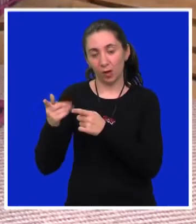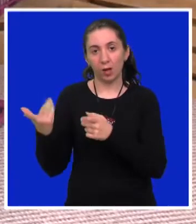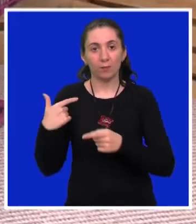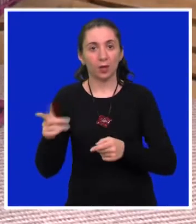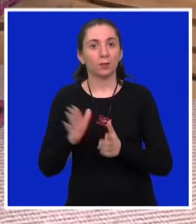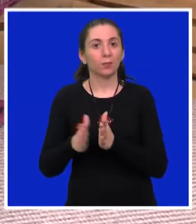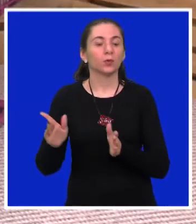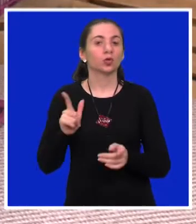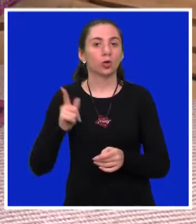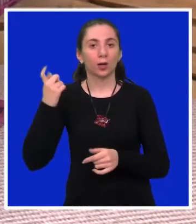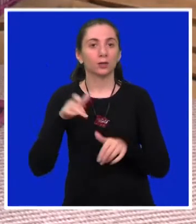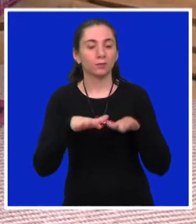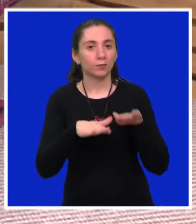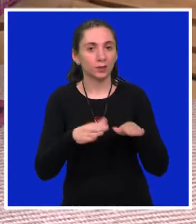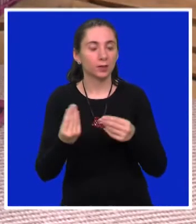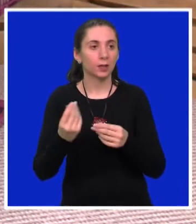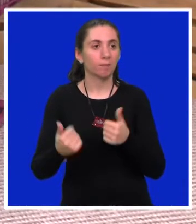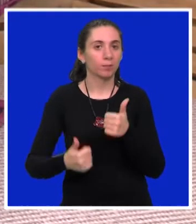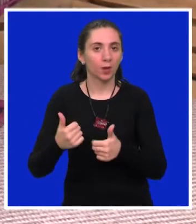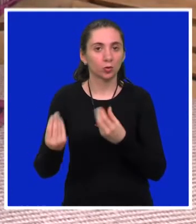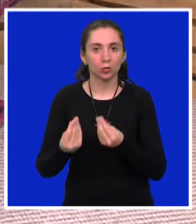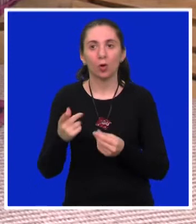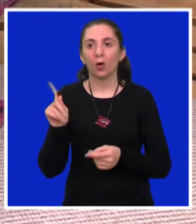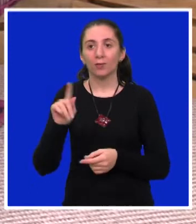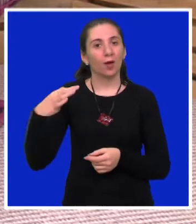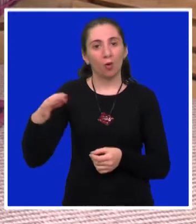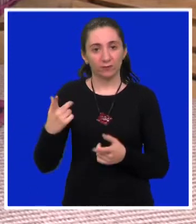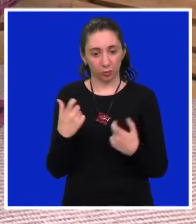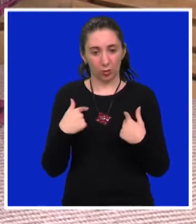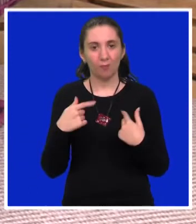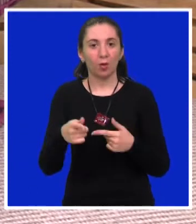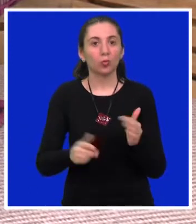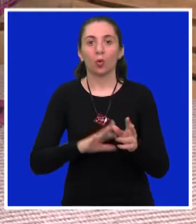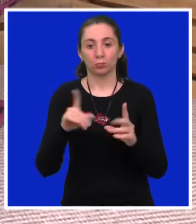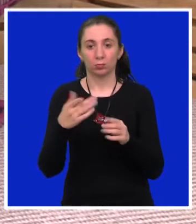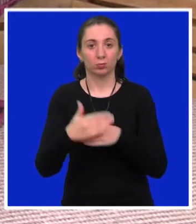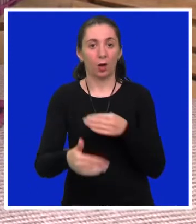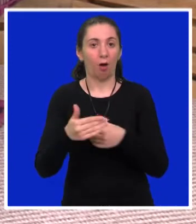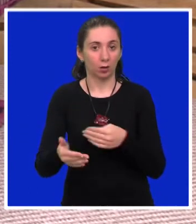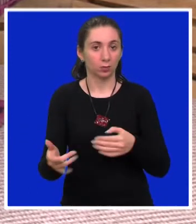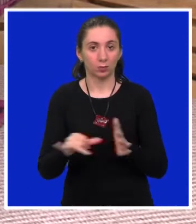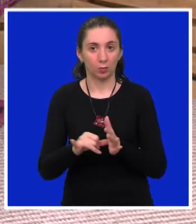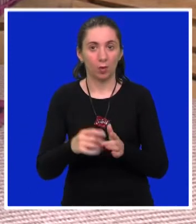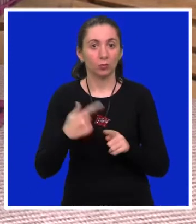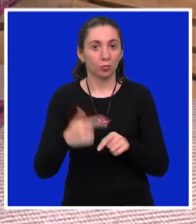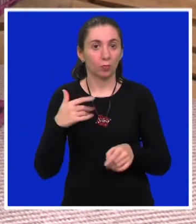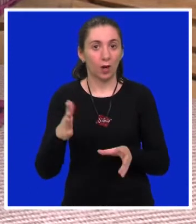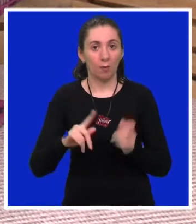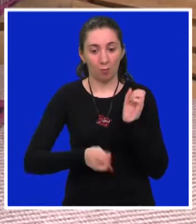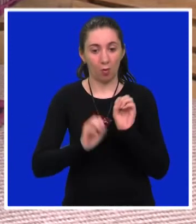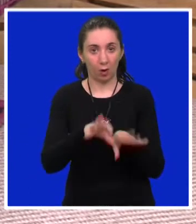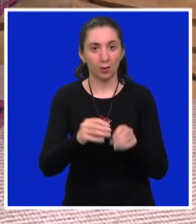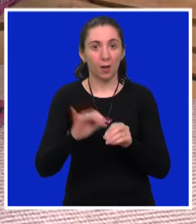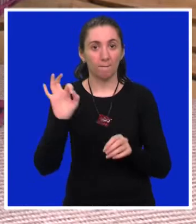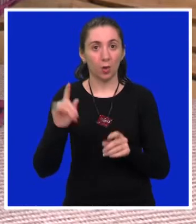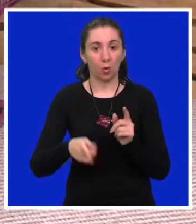ako čekate, iz ministarstva neki natječaj, nešto. Je, to ne ovisi o nama i to kasni, znači to je definitivno kasni. Zato nemamo kante za